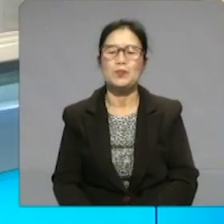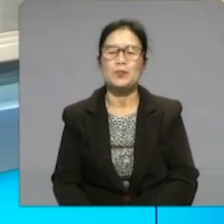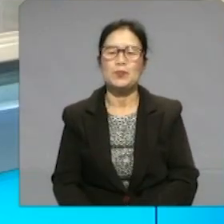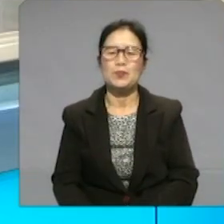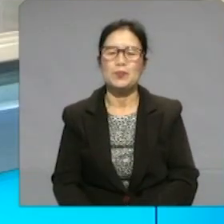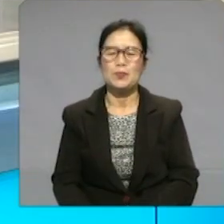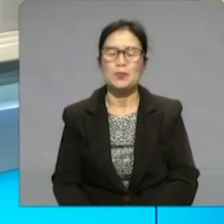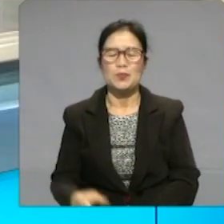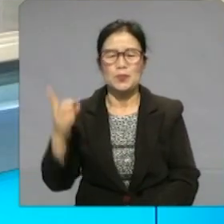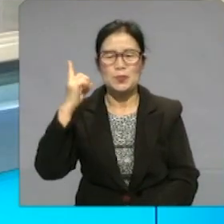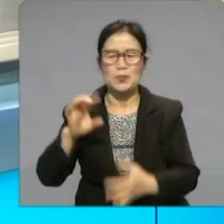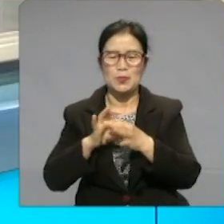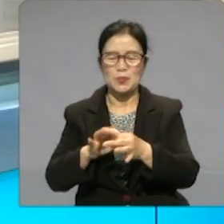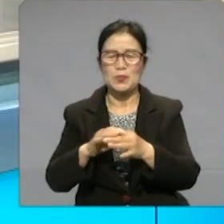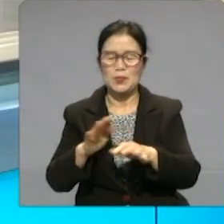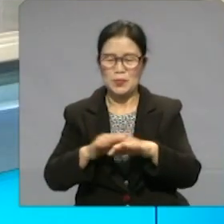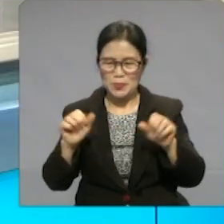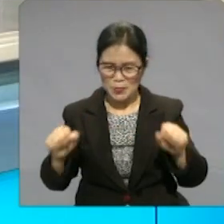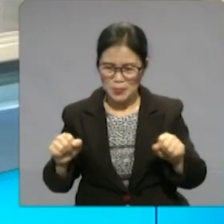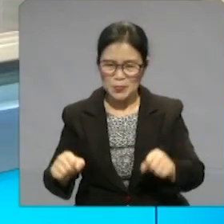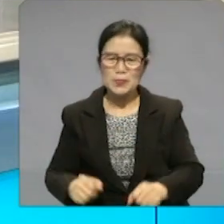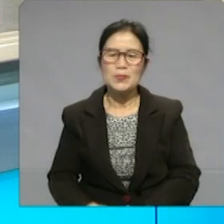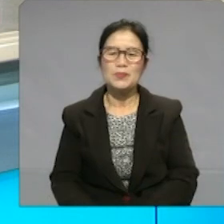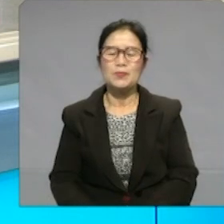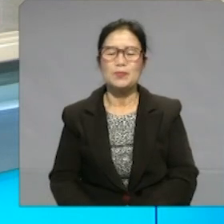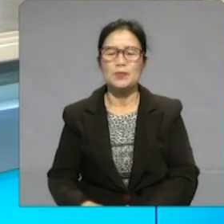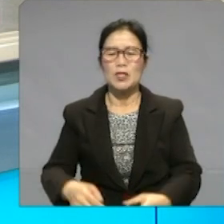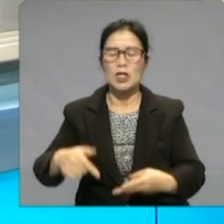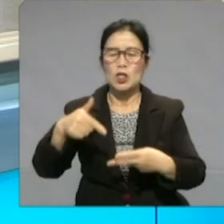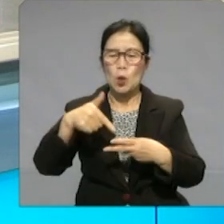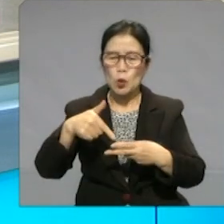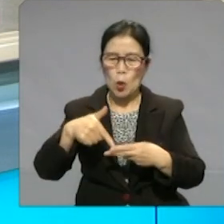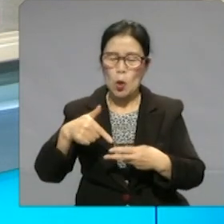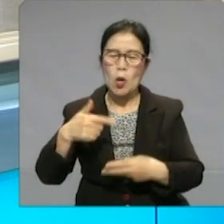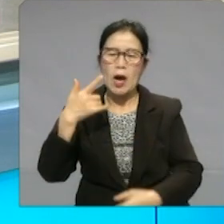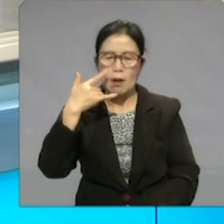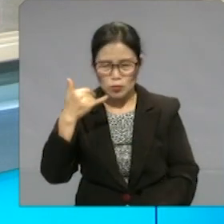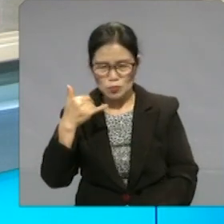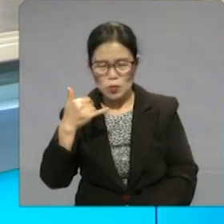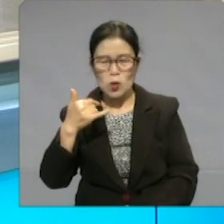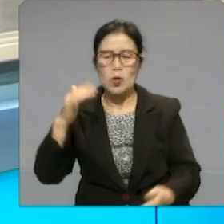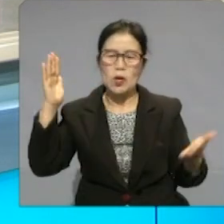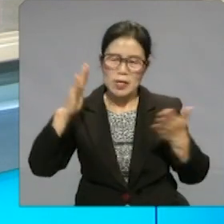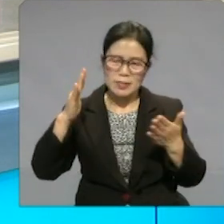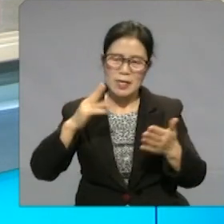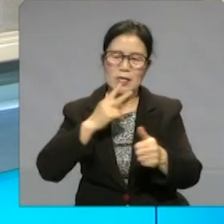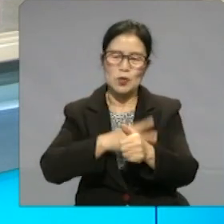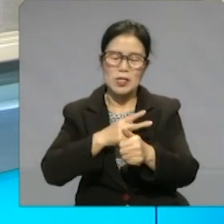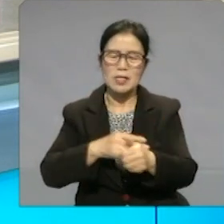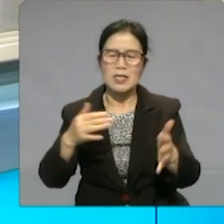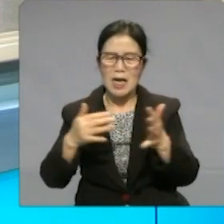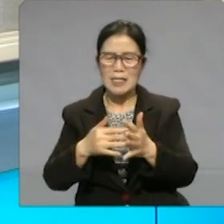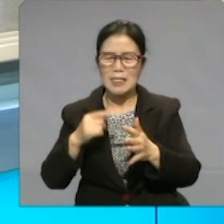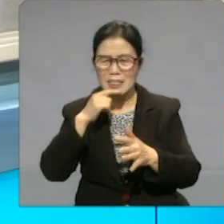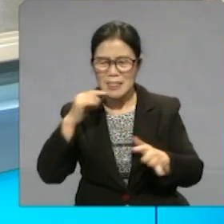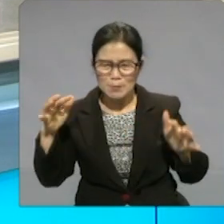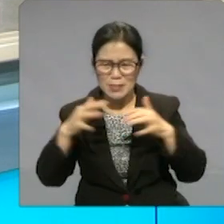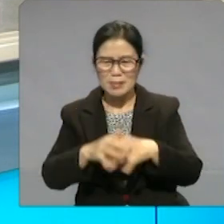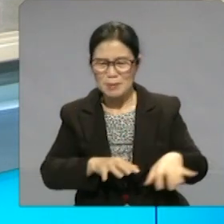손윤경 통신원입니다. 네, 교동의 학부모 그리고 학생, 교사들까지 김치로 이제 하나 되는